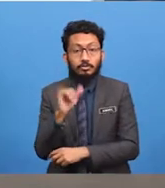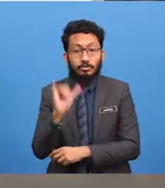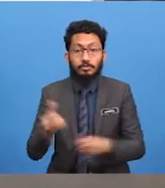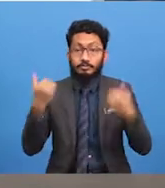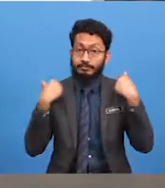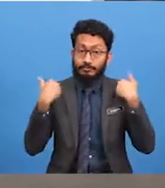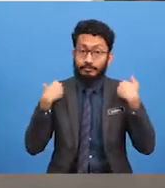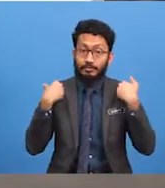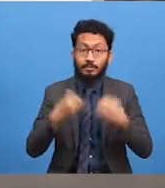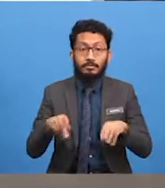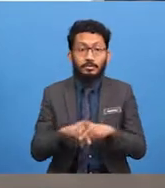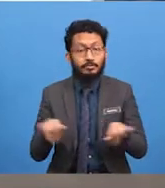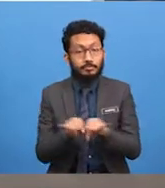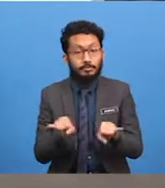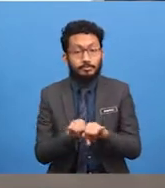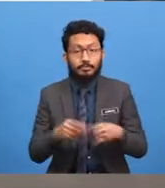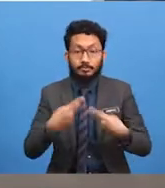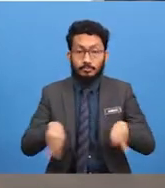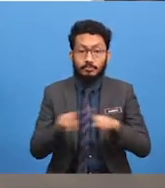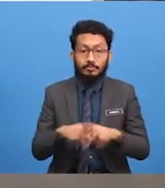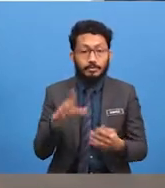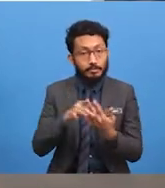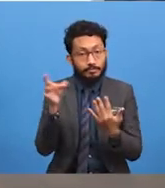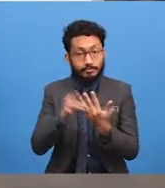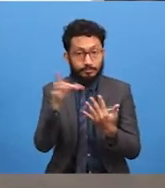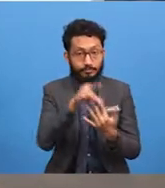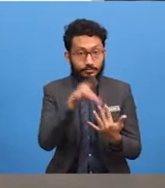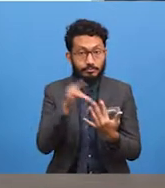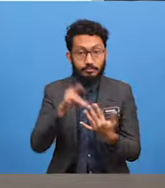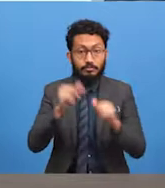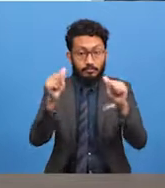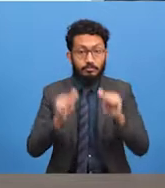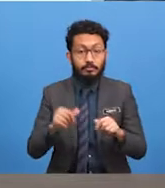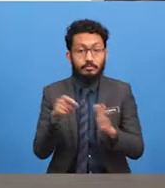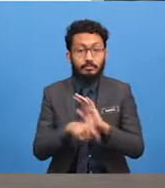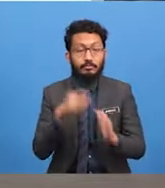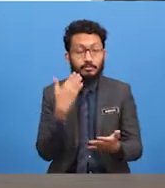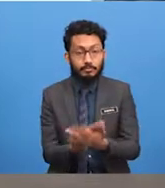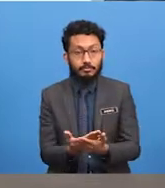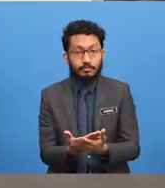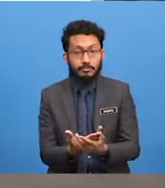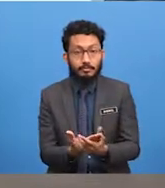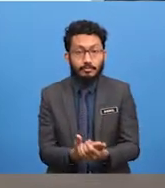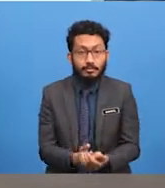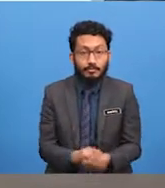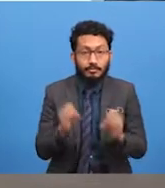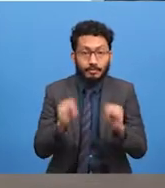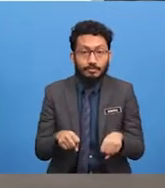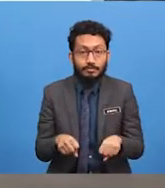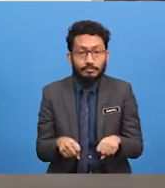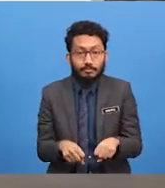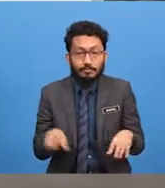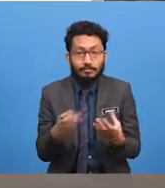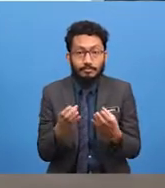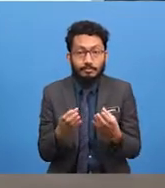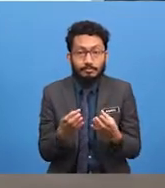Pengurus juga perlu memilih alternatif yang terbaik di mana syarikat juga mampu